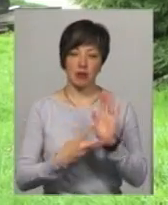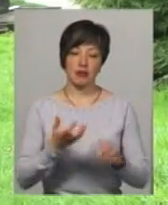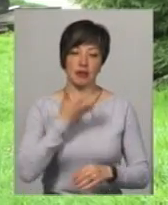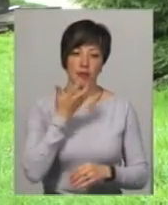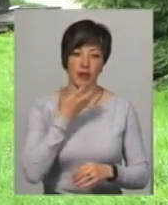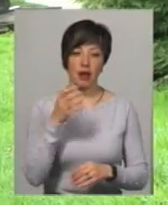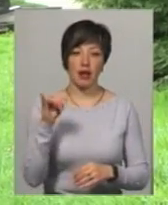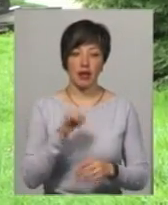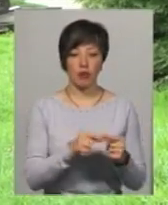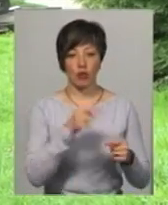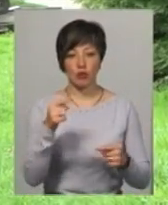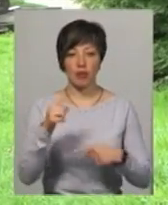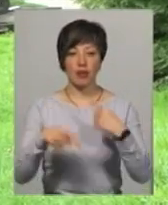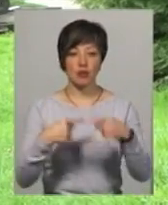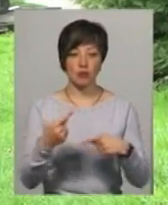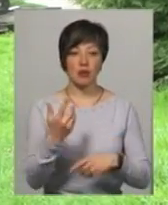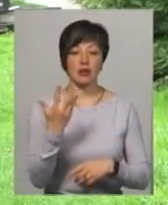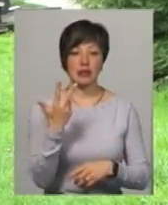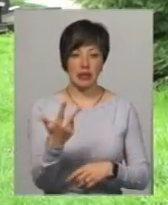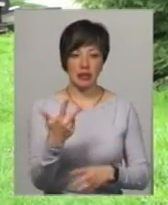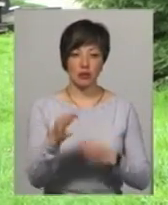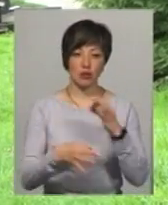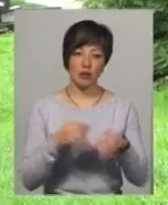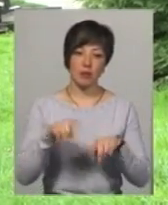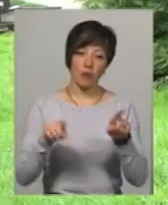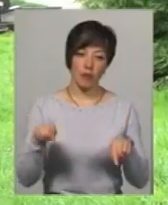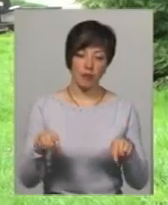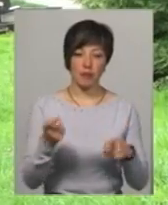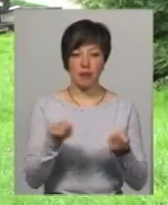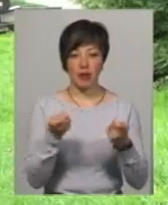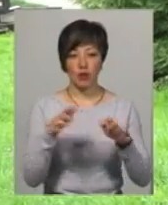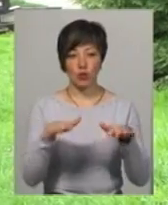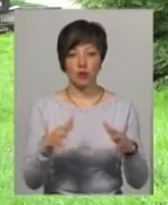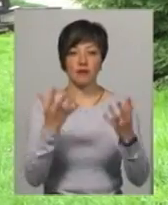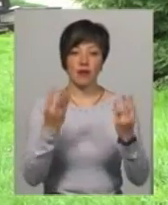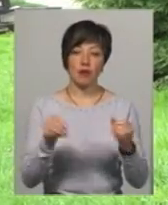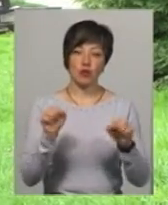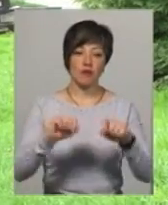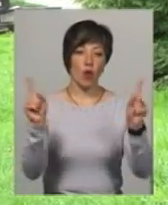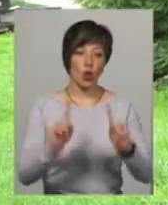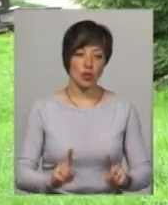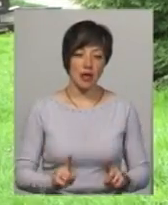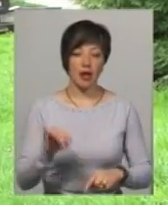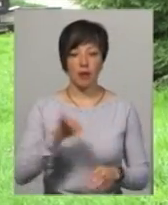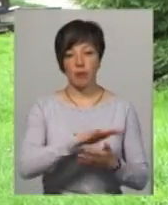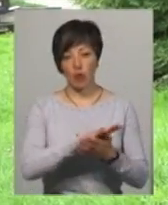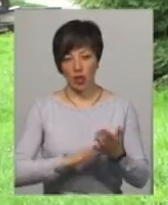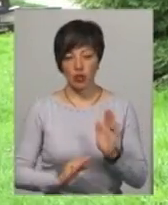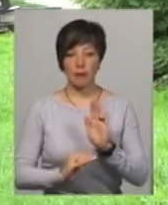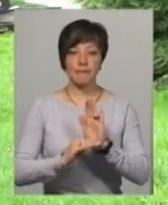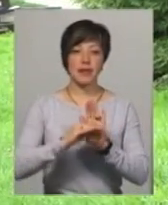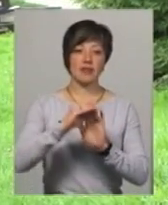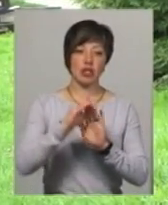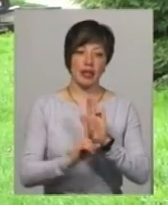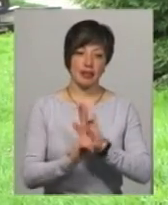тепла. І впродовж наступних трьох діб, там часом невеликий, помірний дощ, в день години можлива гроза, і подальше підвищення